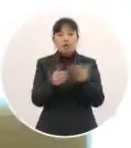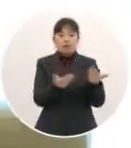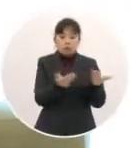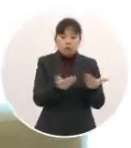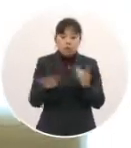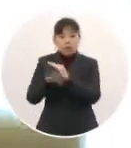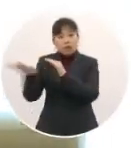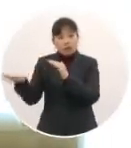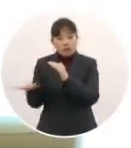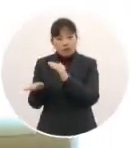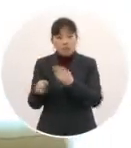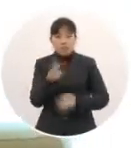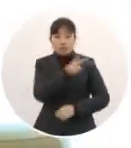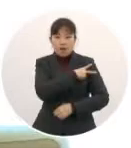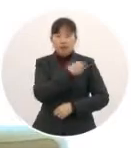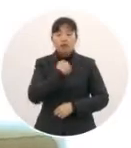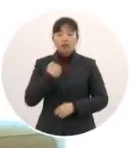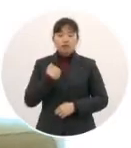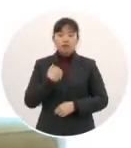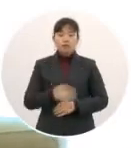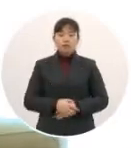両立も難しくない。